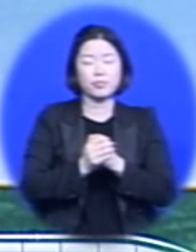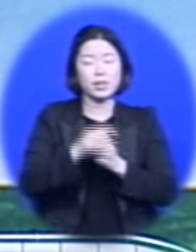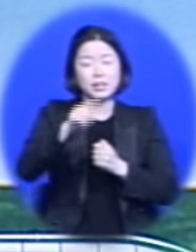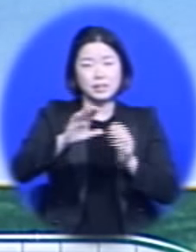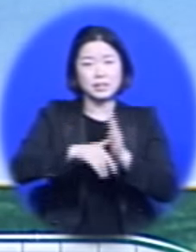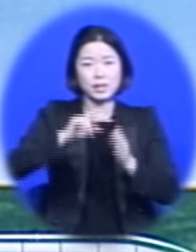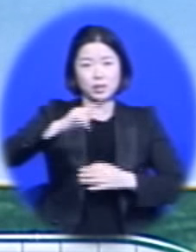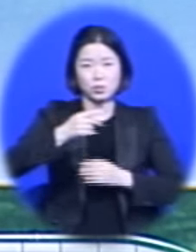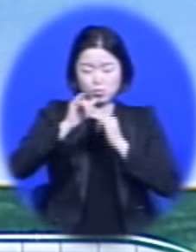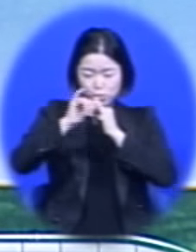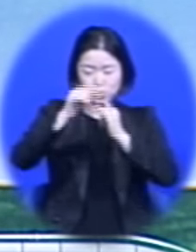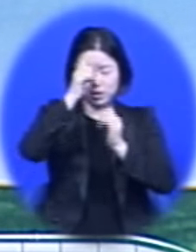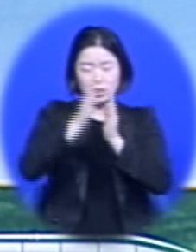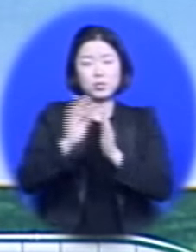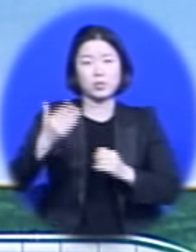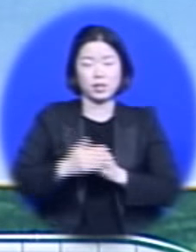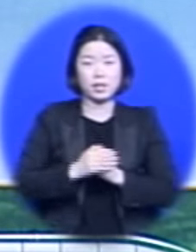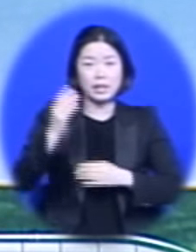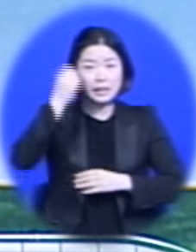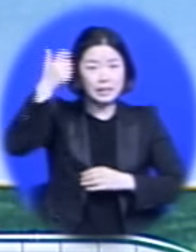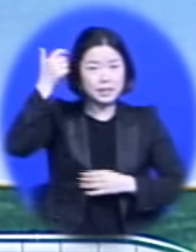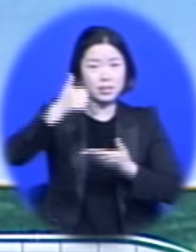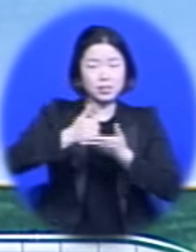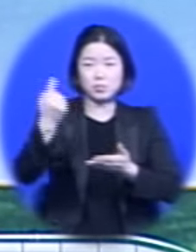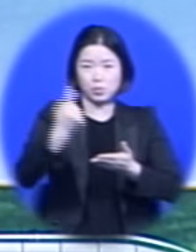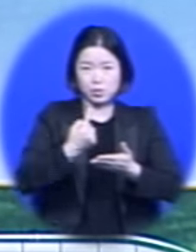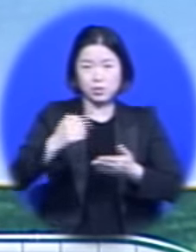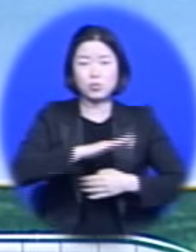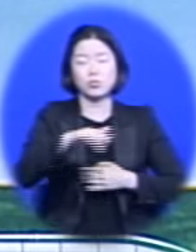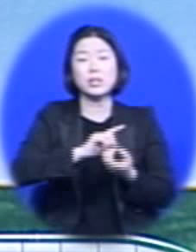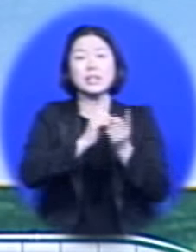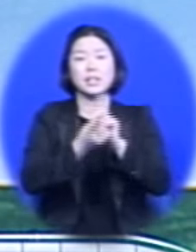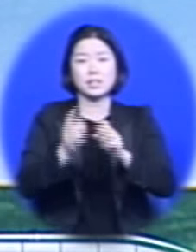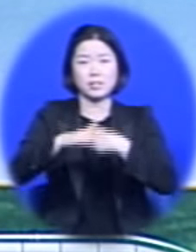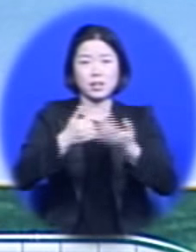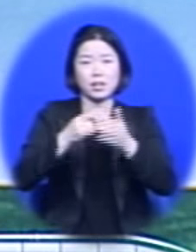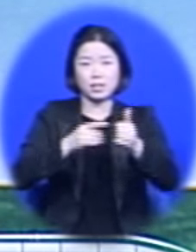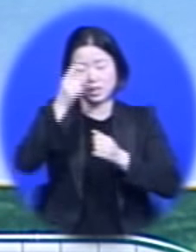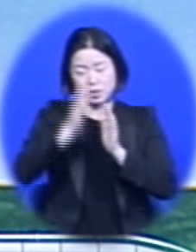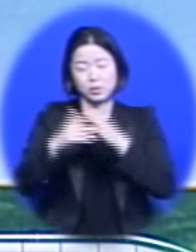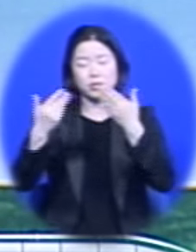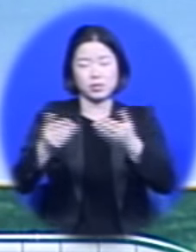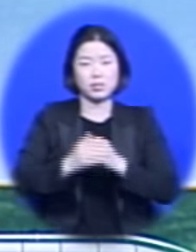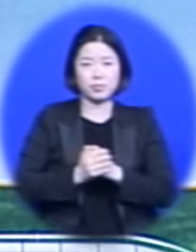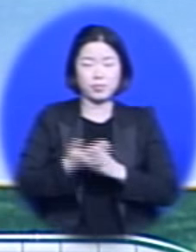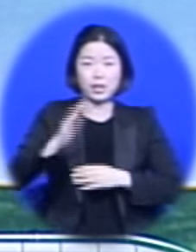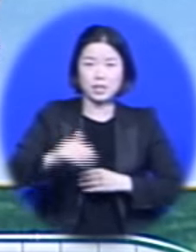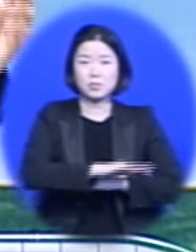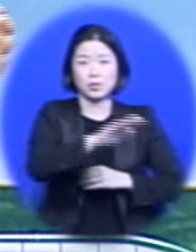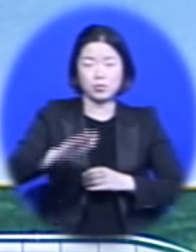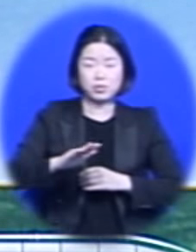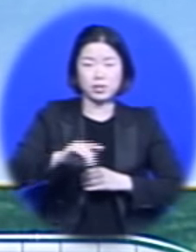겁니다. 성령께서 오셔서 우리를 위해서 대신 하나님께 기도해 주시니까. 그러나 저는 오늘 이 시간에 여러분이